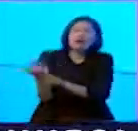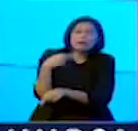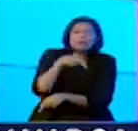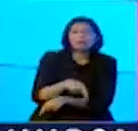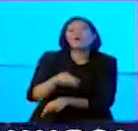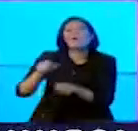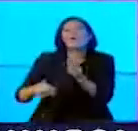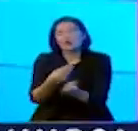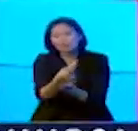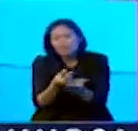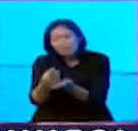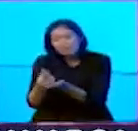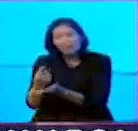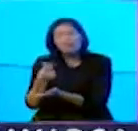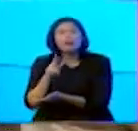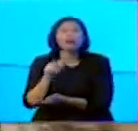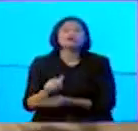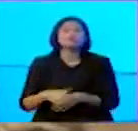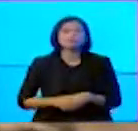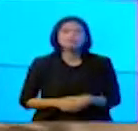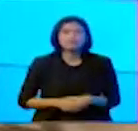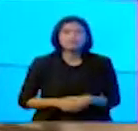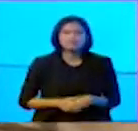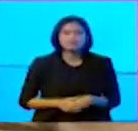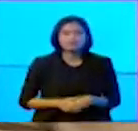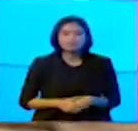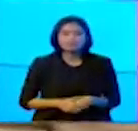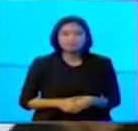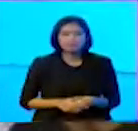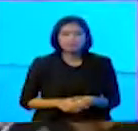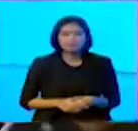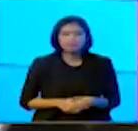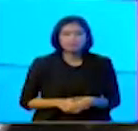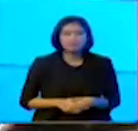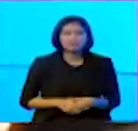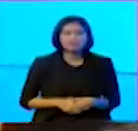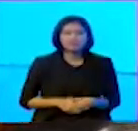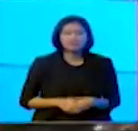kembali berkerumun. Dari Jakarta, Vendra Kurniawan, iNews, melaporkan.